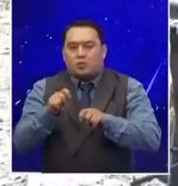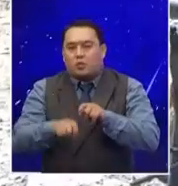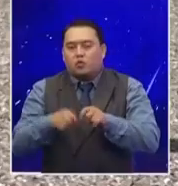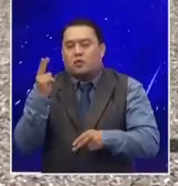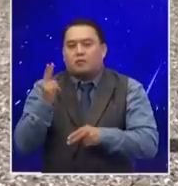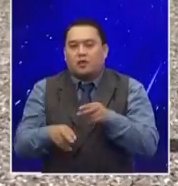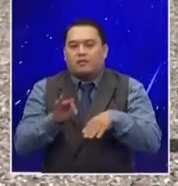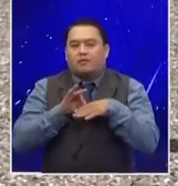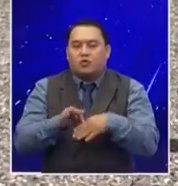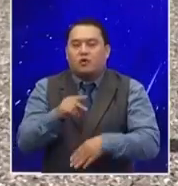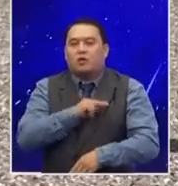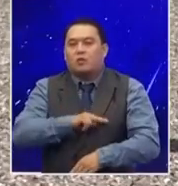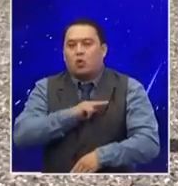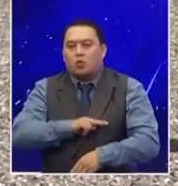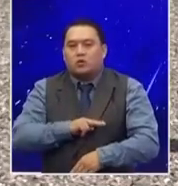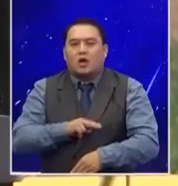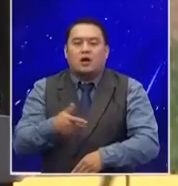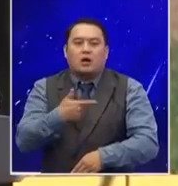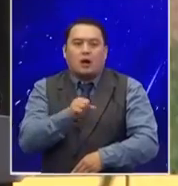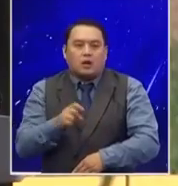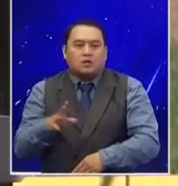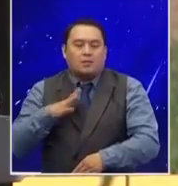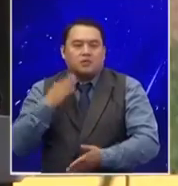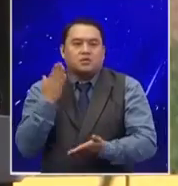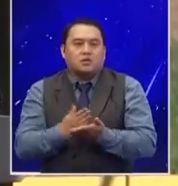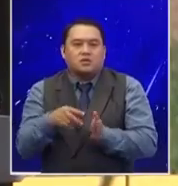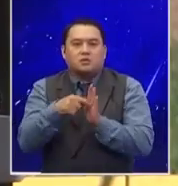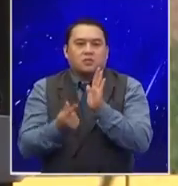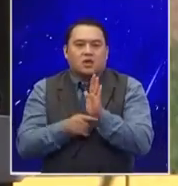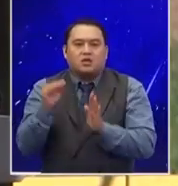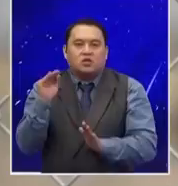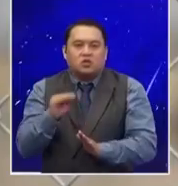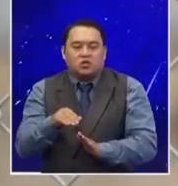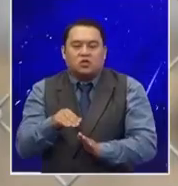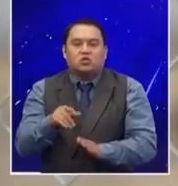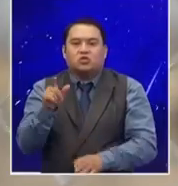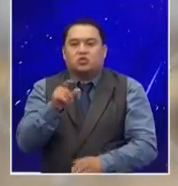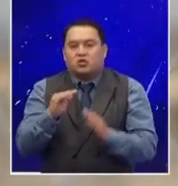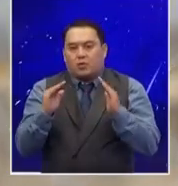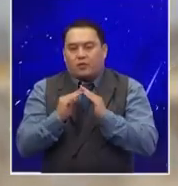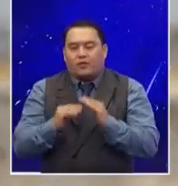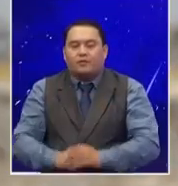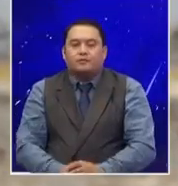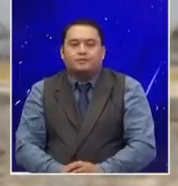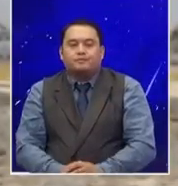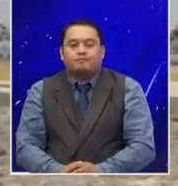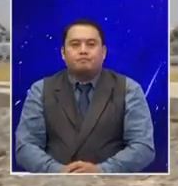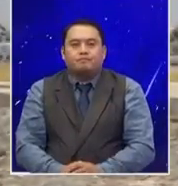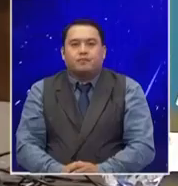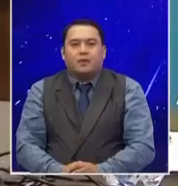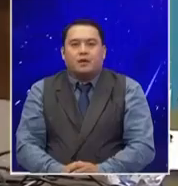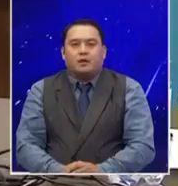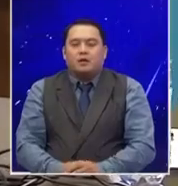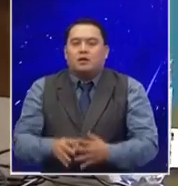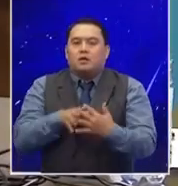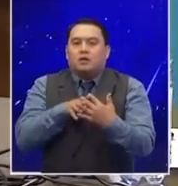В настоящее время в Талдыкургане доступ к природному газу имеют 17,5 тысяч абонентов. Начато строительство